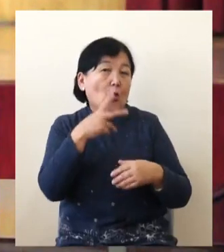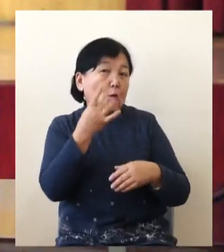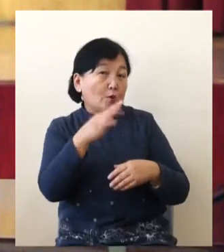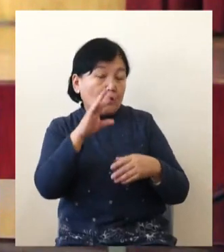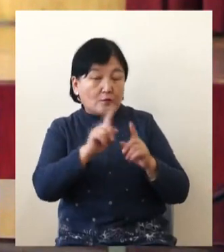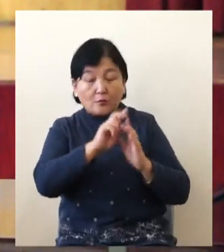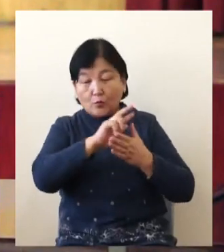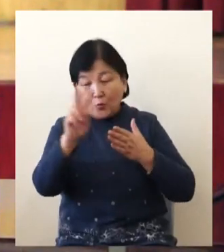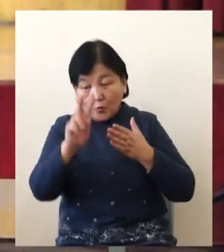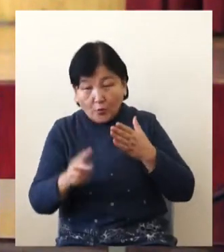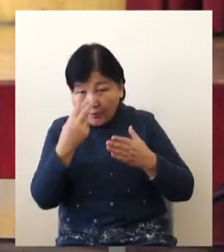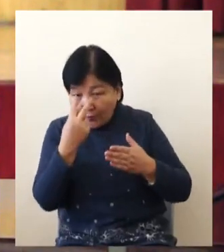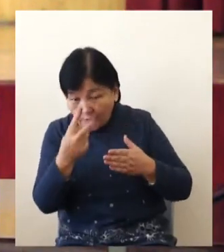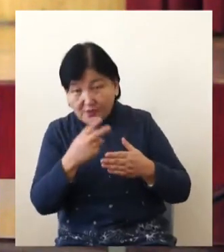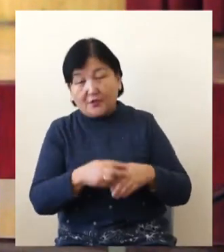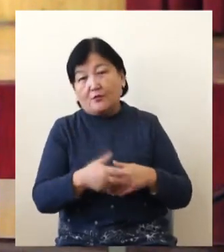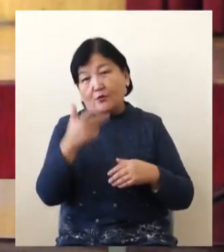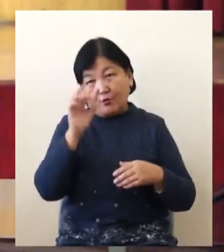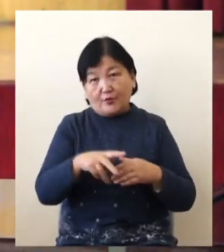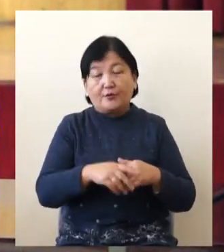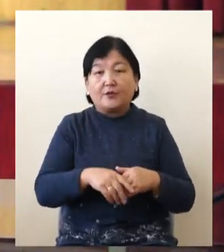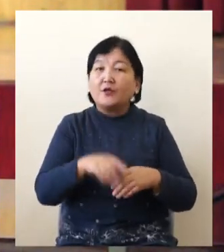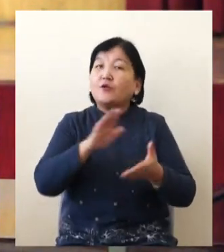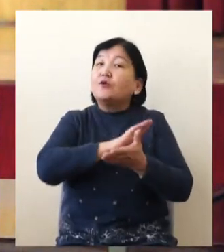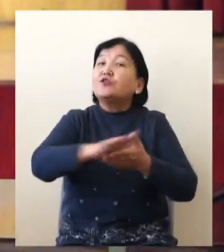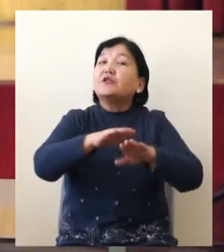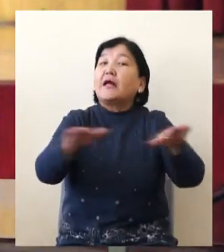хянахад оролцохыг хэлж байгаа. За энэ бол бид нарын хувьд шин талбай.